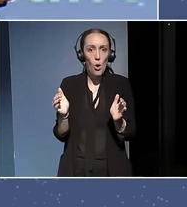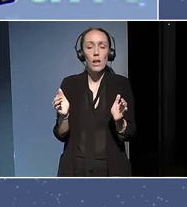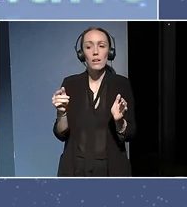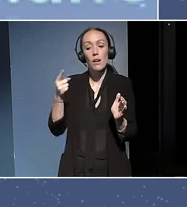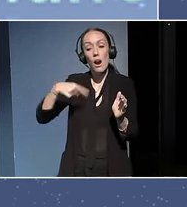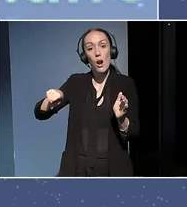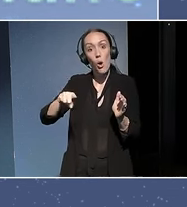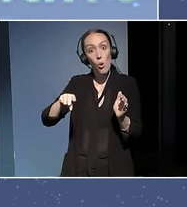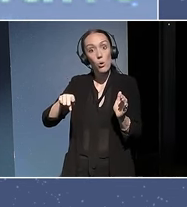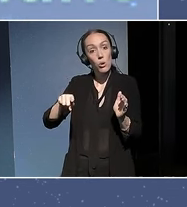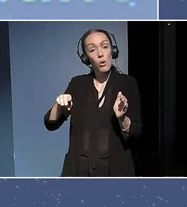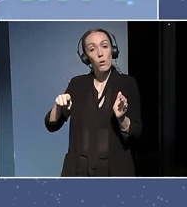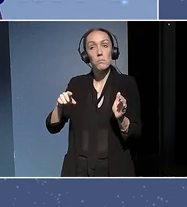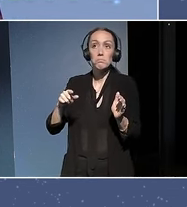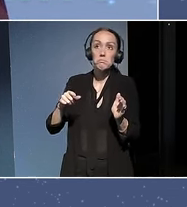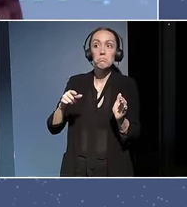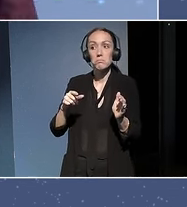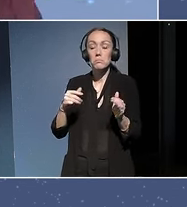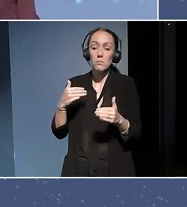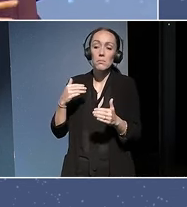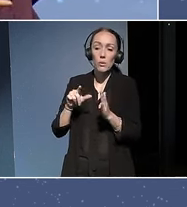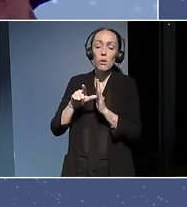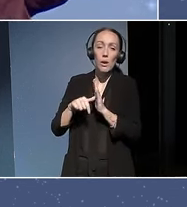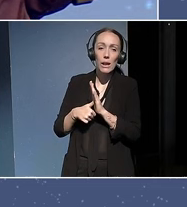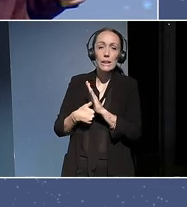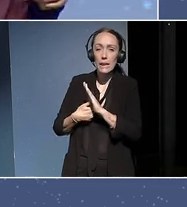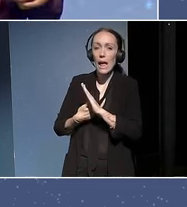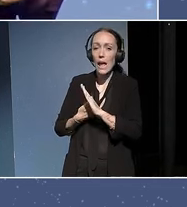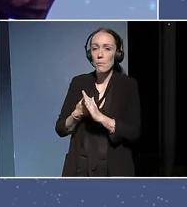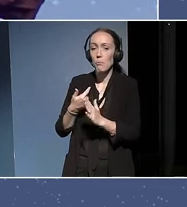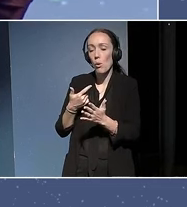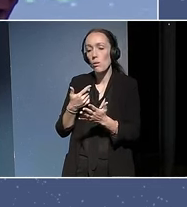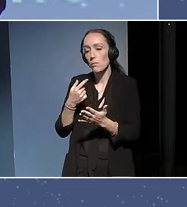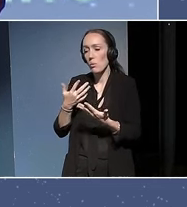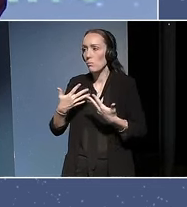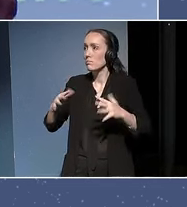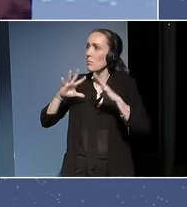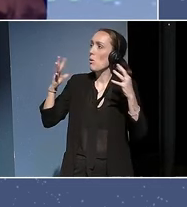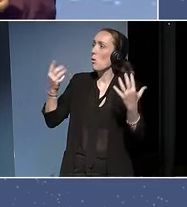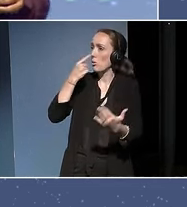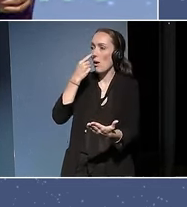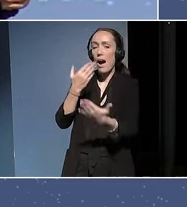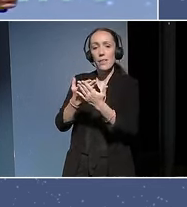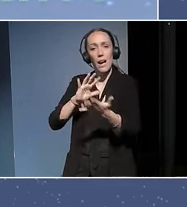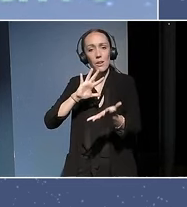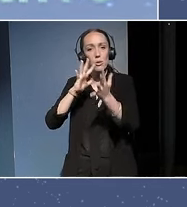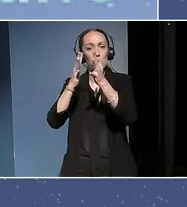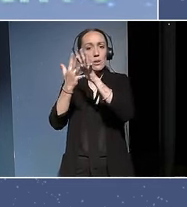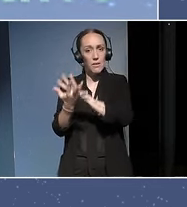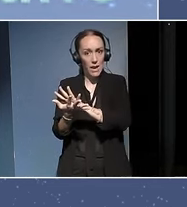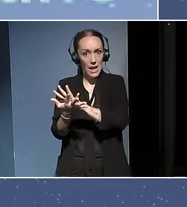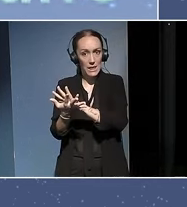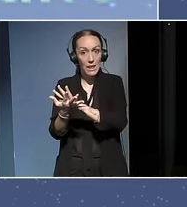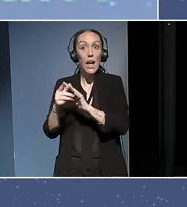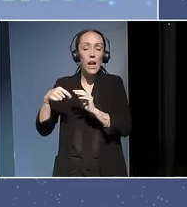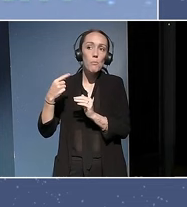sviluppato pian piano dei dei preatt amenti non sapendo che sarebbero diventati